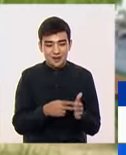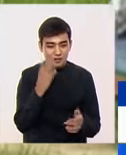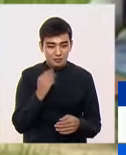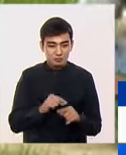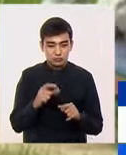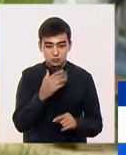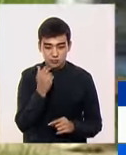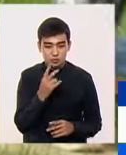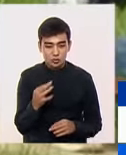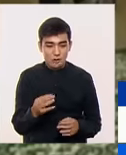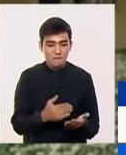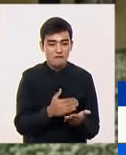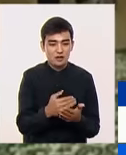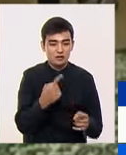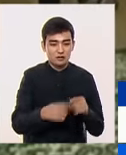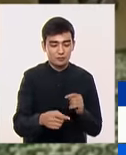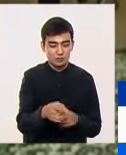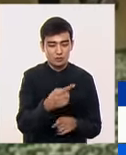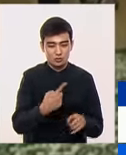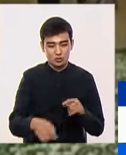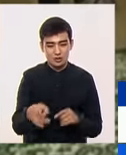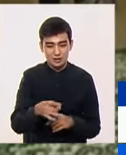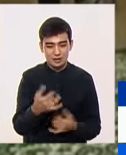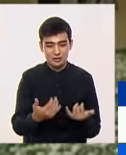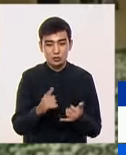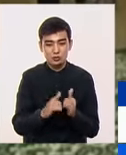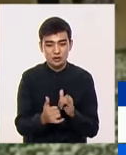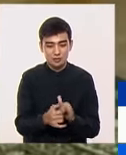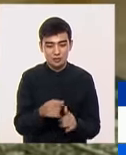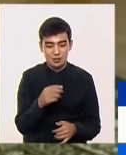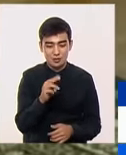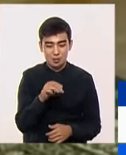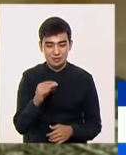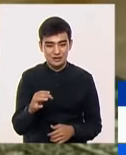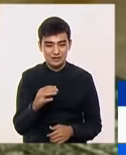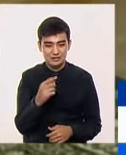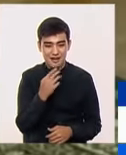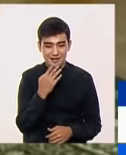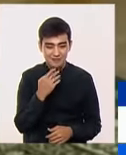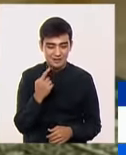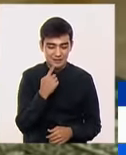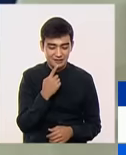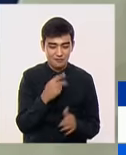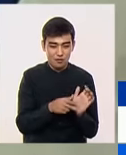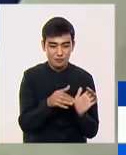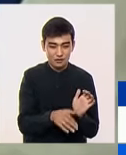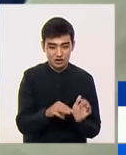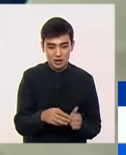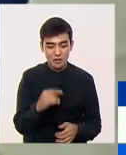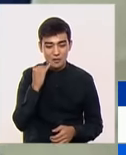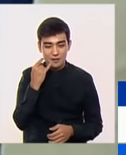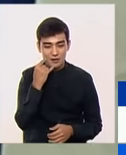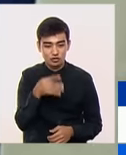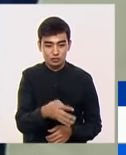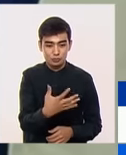они намного выше чем в других регионах если вуз каменогорске курсы английского стоят в среднем 8 тысяч тенге павлодаре четыре с